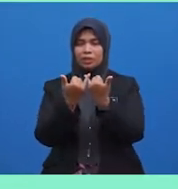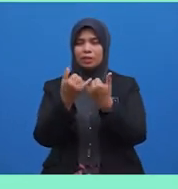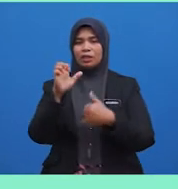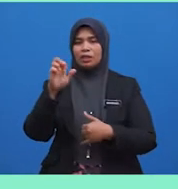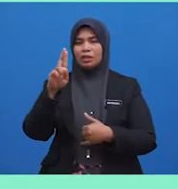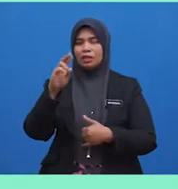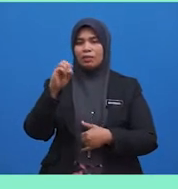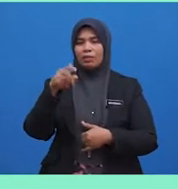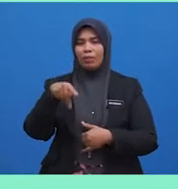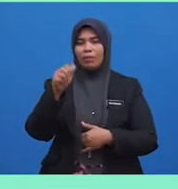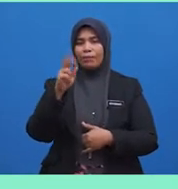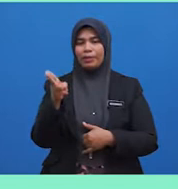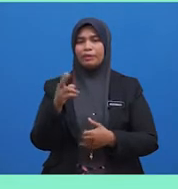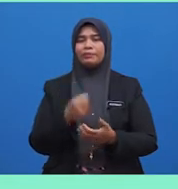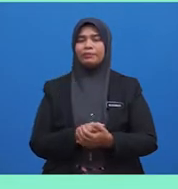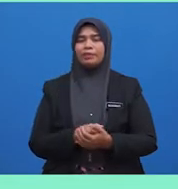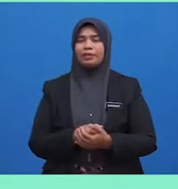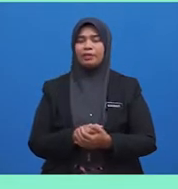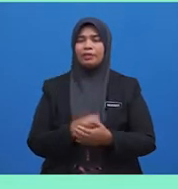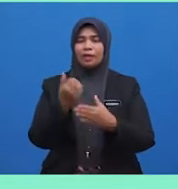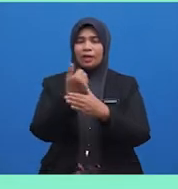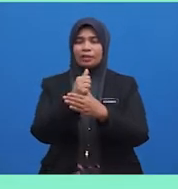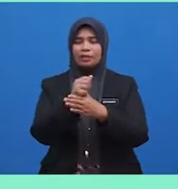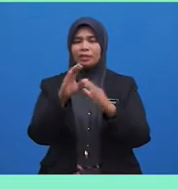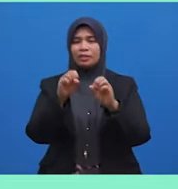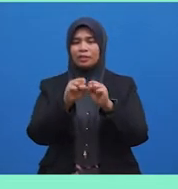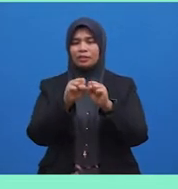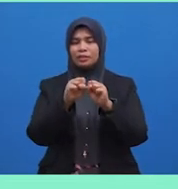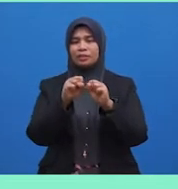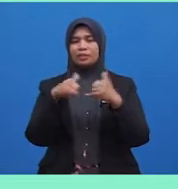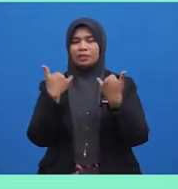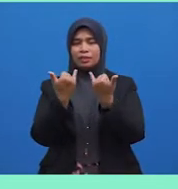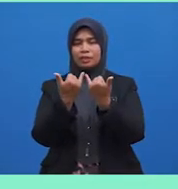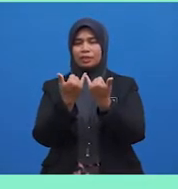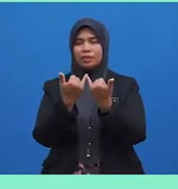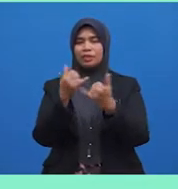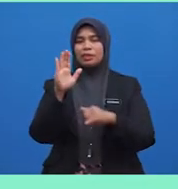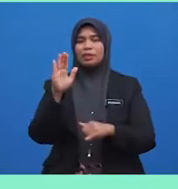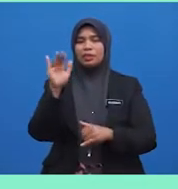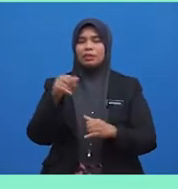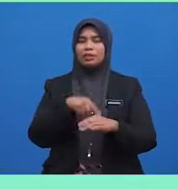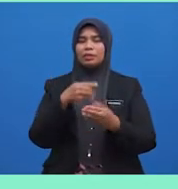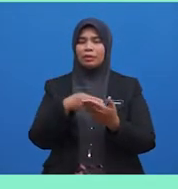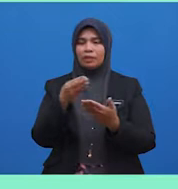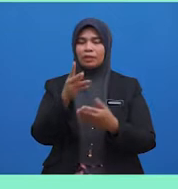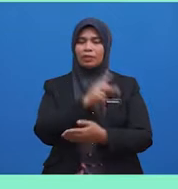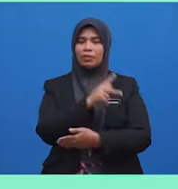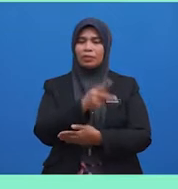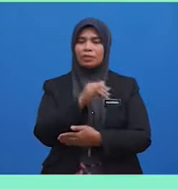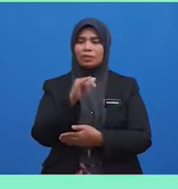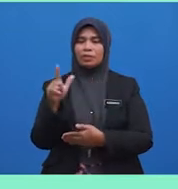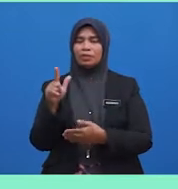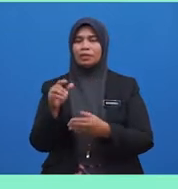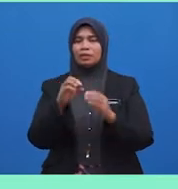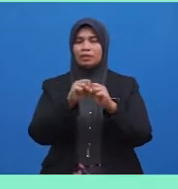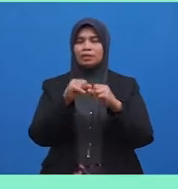Antara syarikat Eropah yang diberikan kebenaran untuk menjalankan perlombongan oleh Sultan Pahang ialah